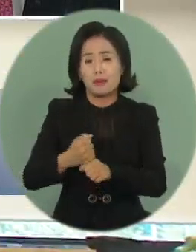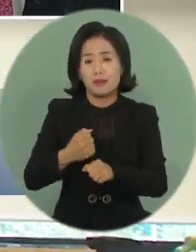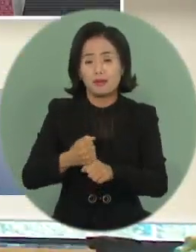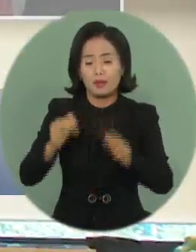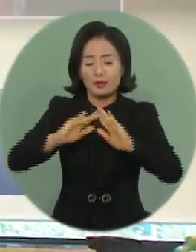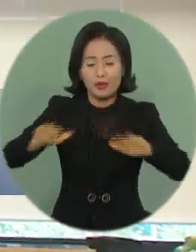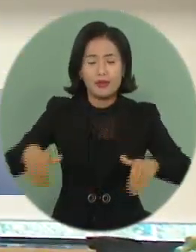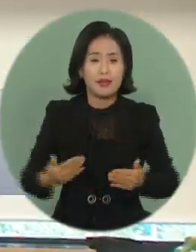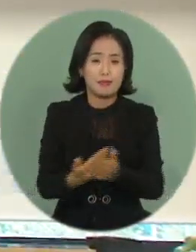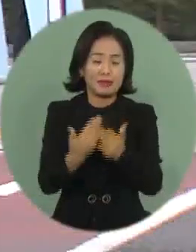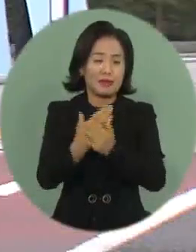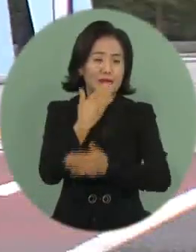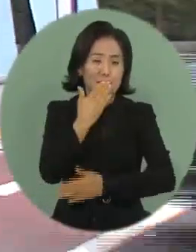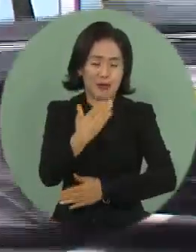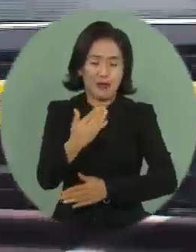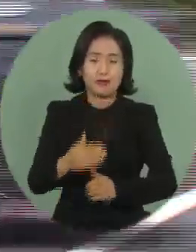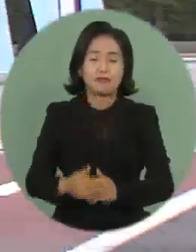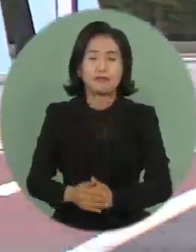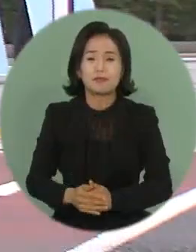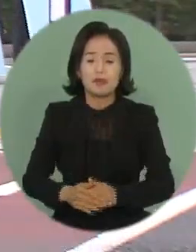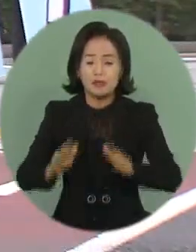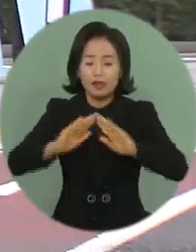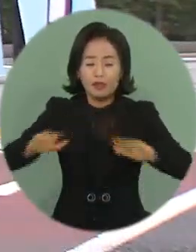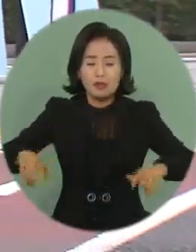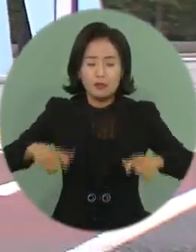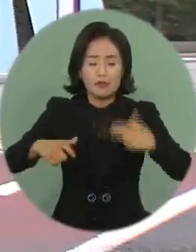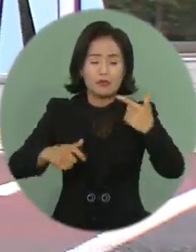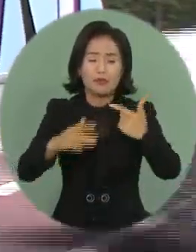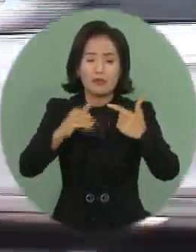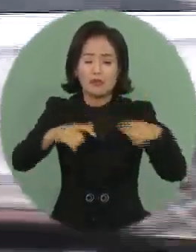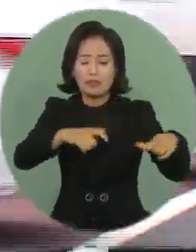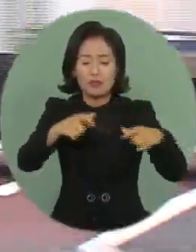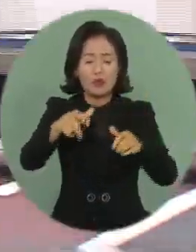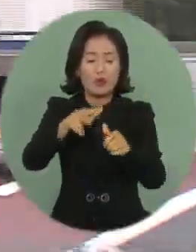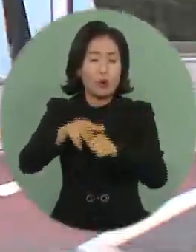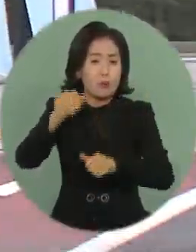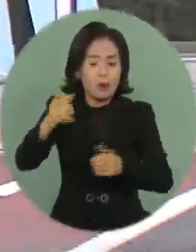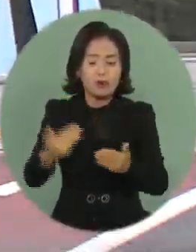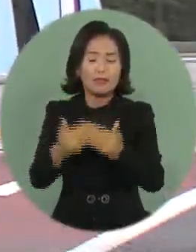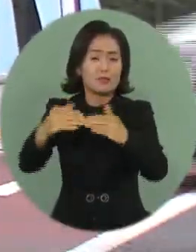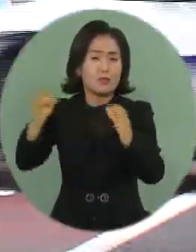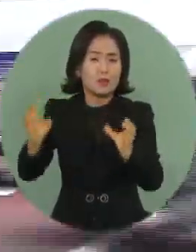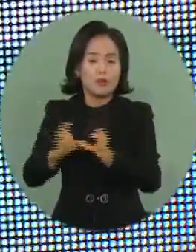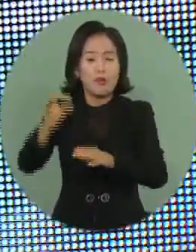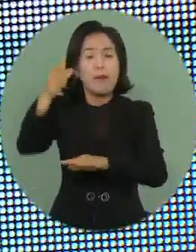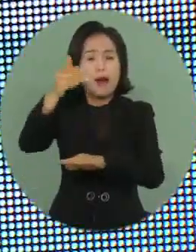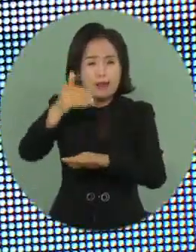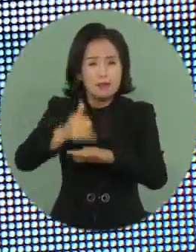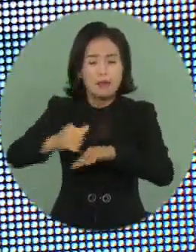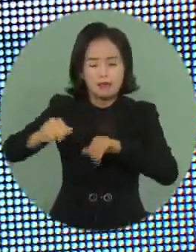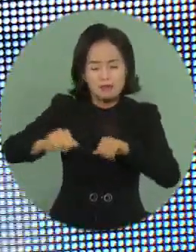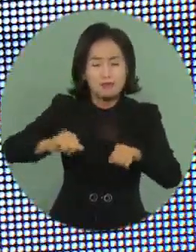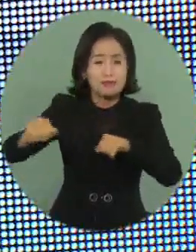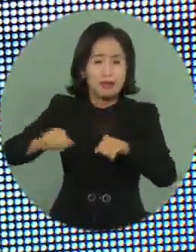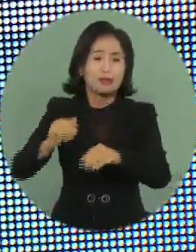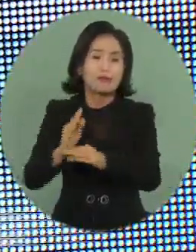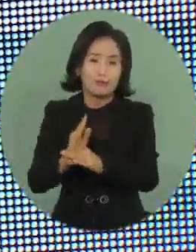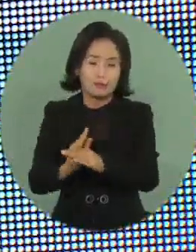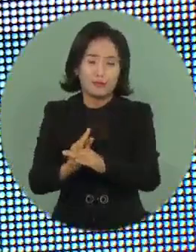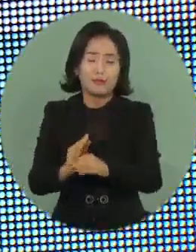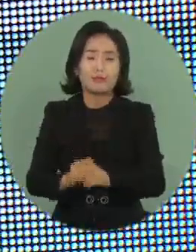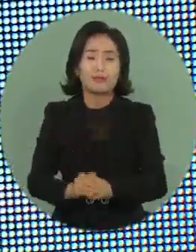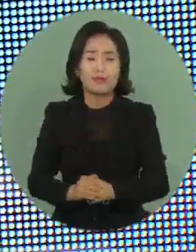전남 발전에 기여할 수 있는. 전남에서 6명의 지역구 후보를 낸 진보당도 막판까지 총력전을